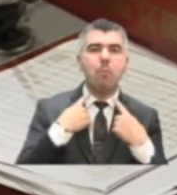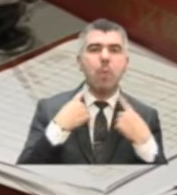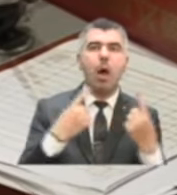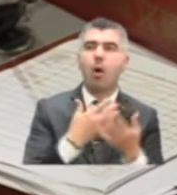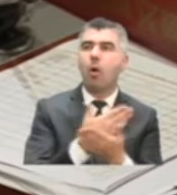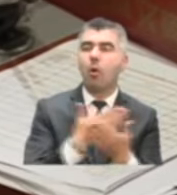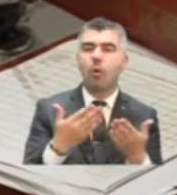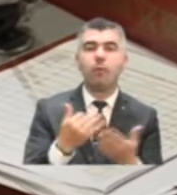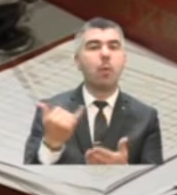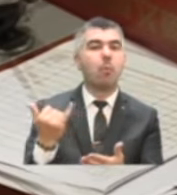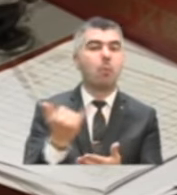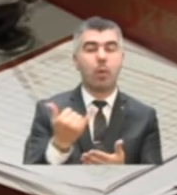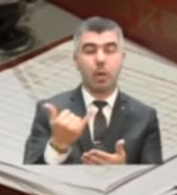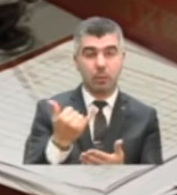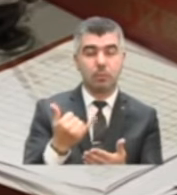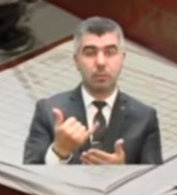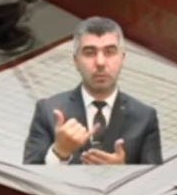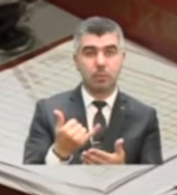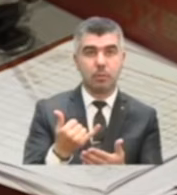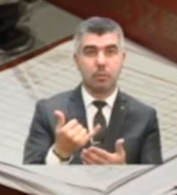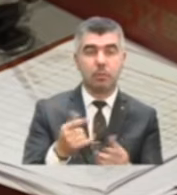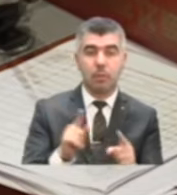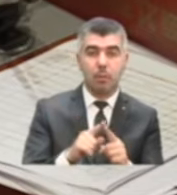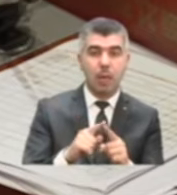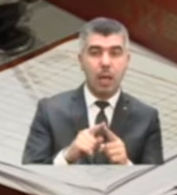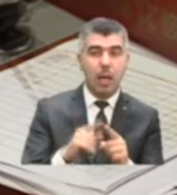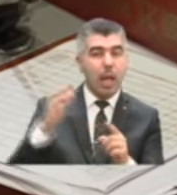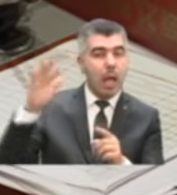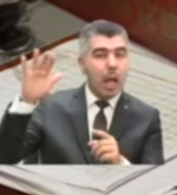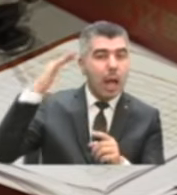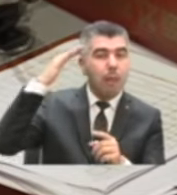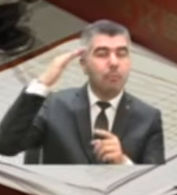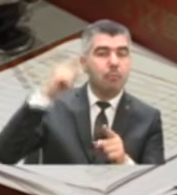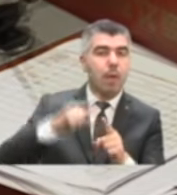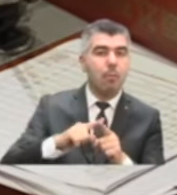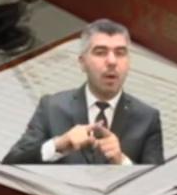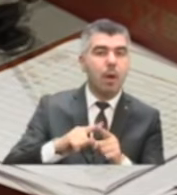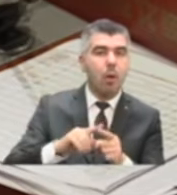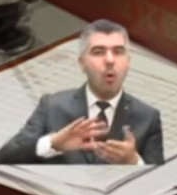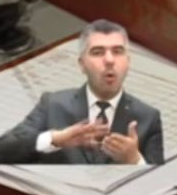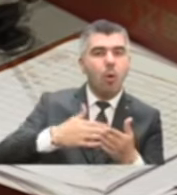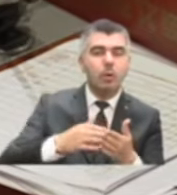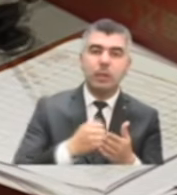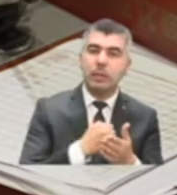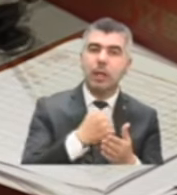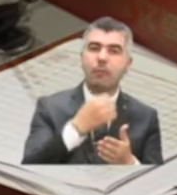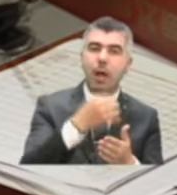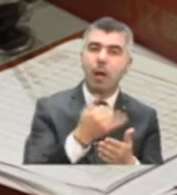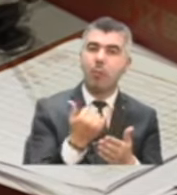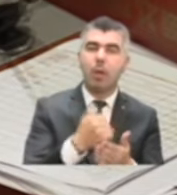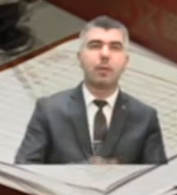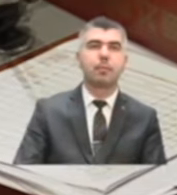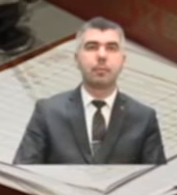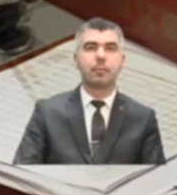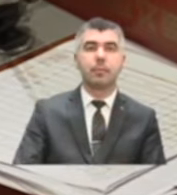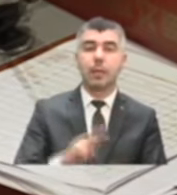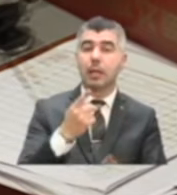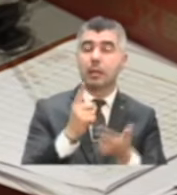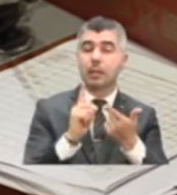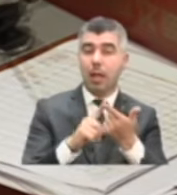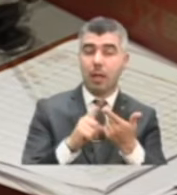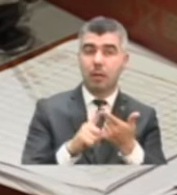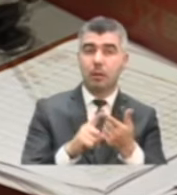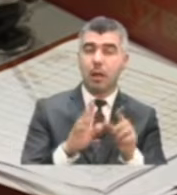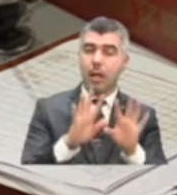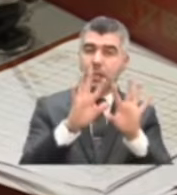ديالهم مهم جدا باش كتكون ذاك الحلم كيولي الحلم ممكن. الحلم المغربي خصنا نخلقوه وخصنا حنا ندافعوا عليه. ثانيا تكلمنا وكان هناك